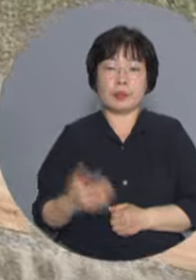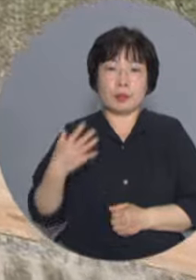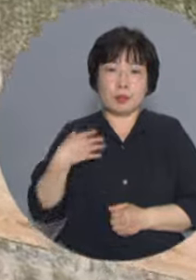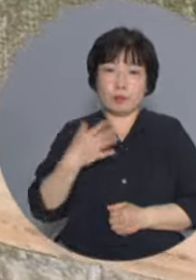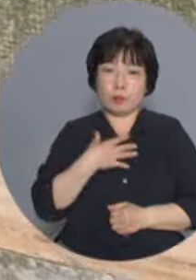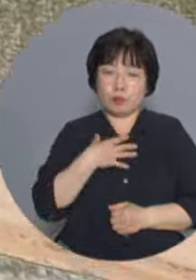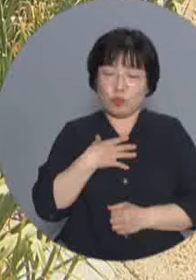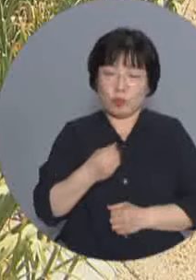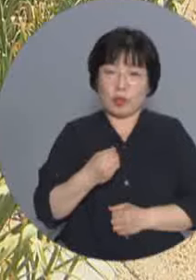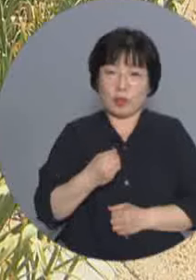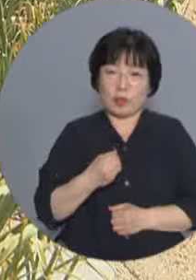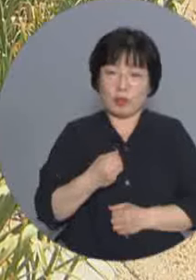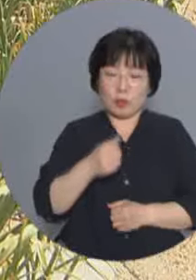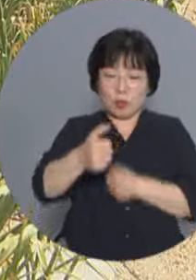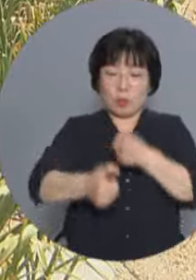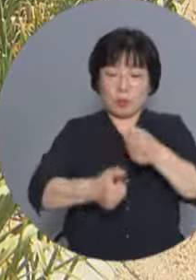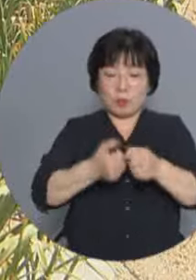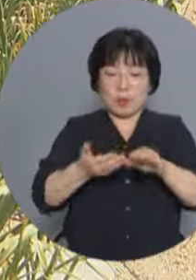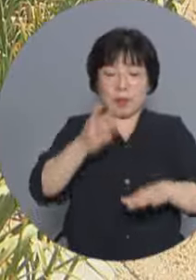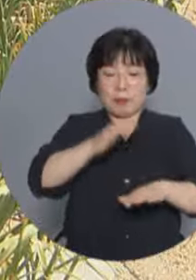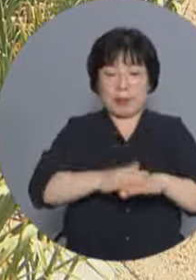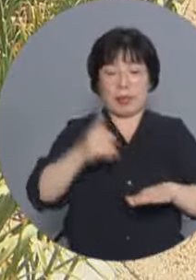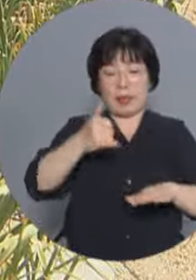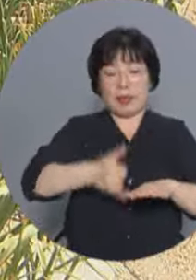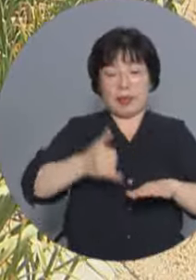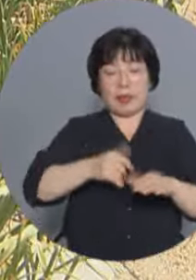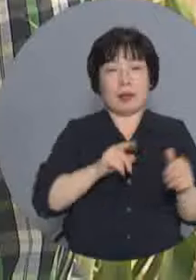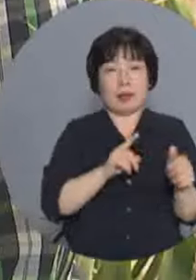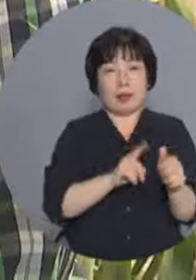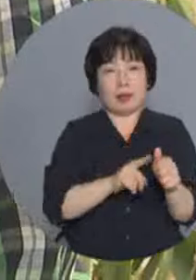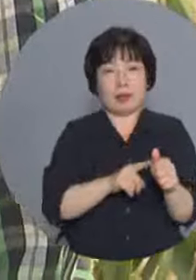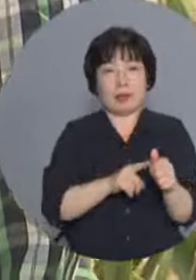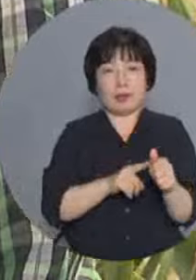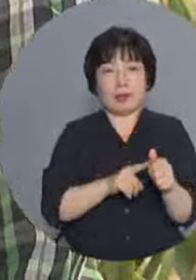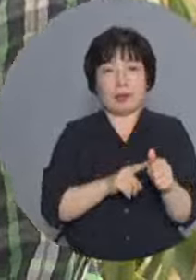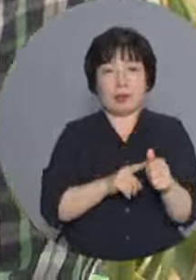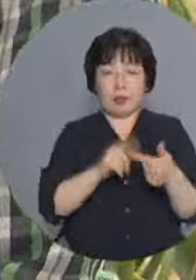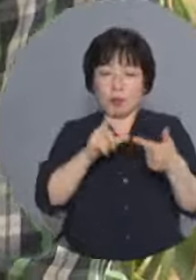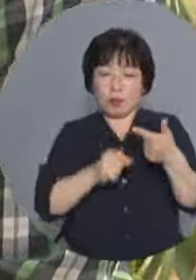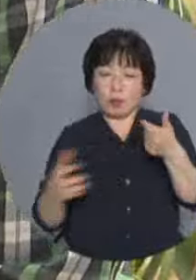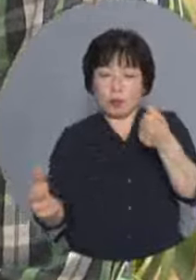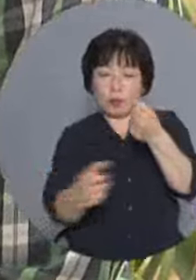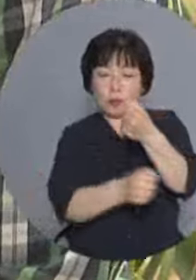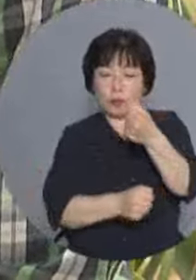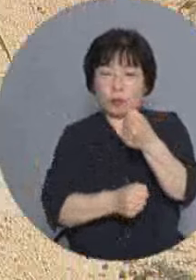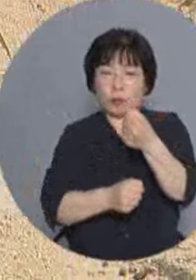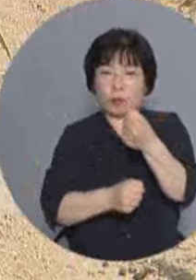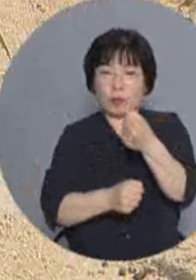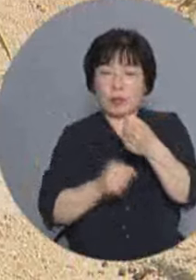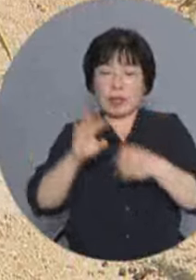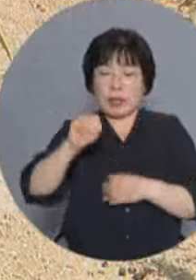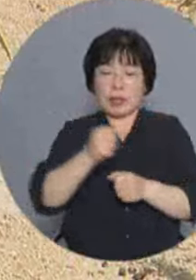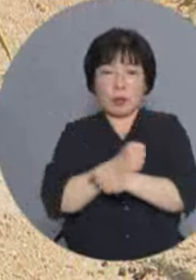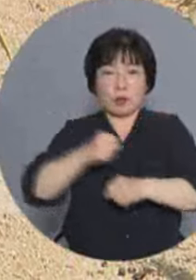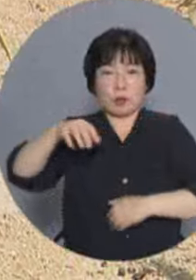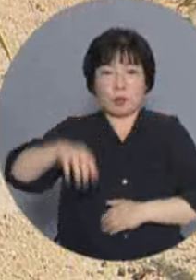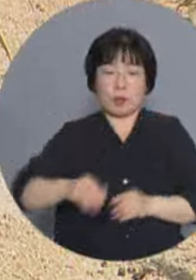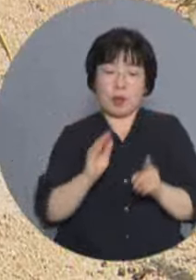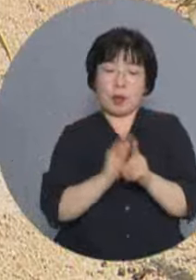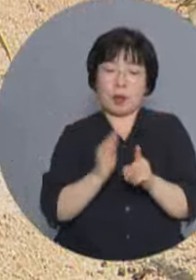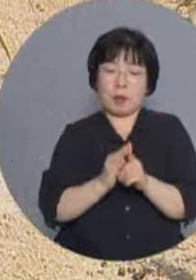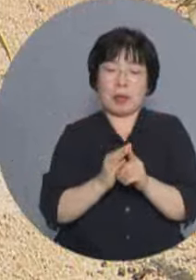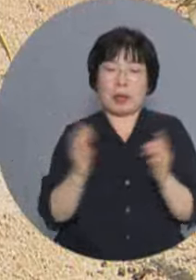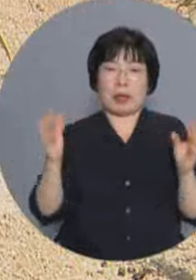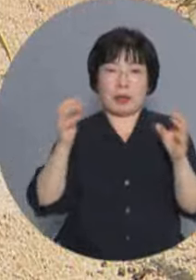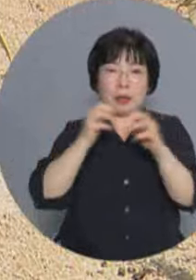무안 해제면에서 50년 넘게 농업을 하고 있는 이복재 씨. 다음 달 수확을 앞두고 있던 4만 제곱미터 규모의 마늘 농사를